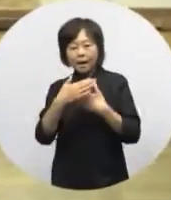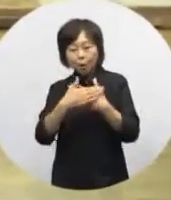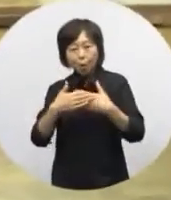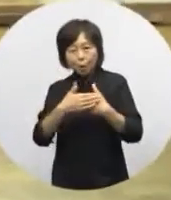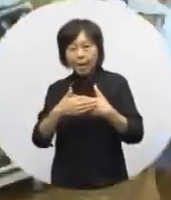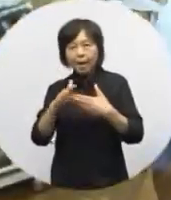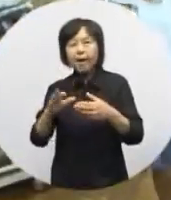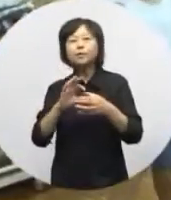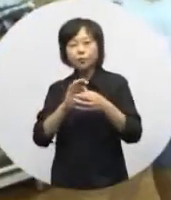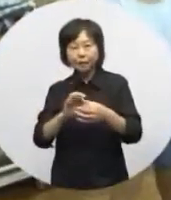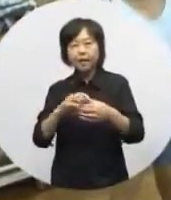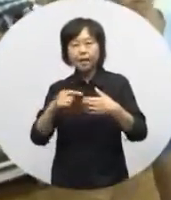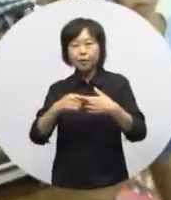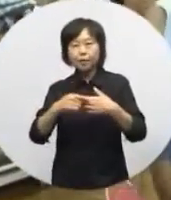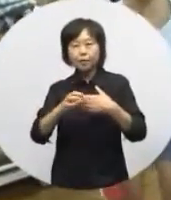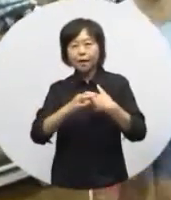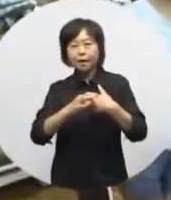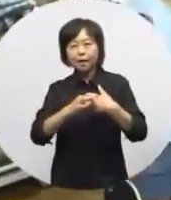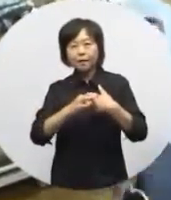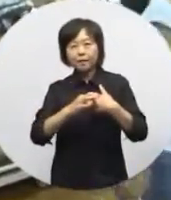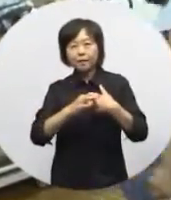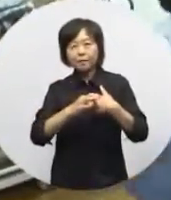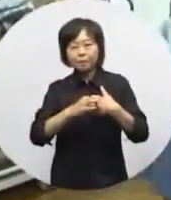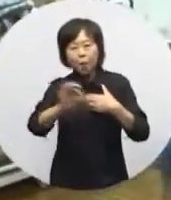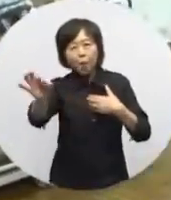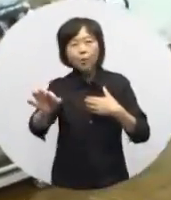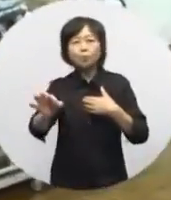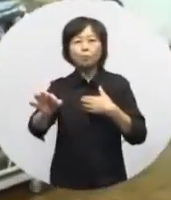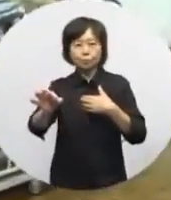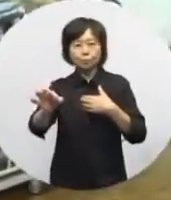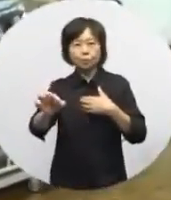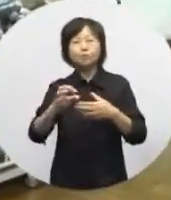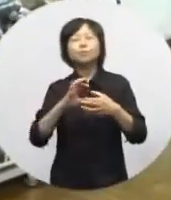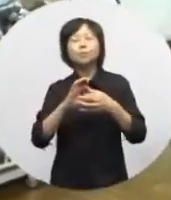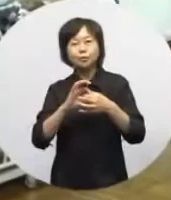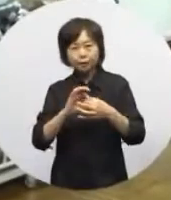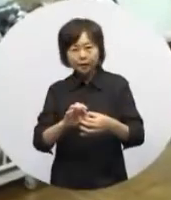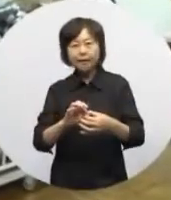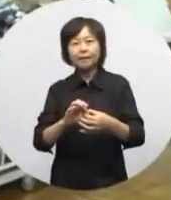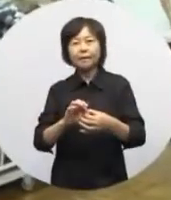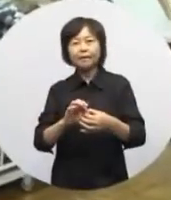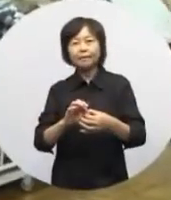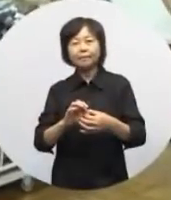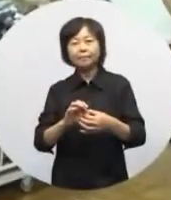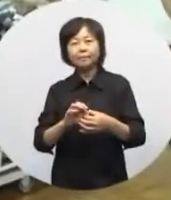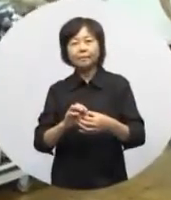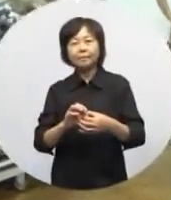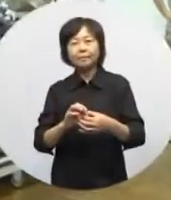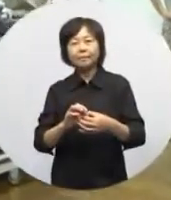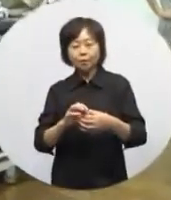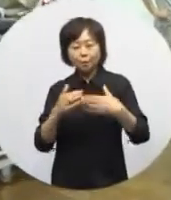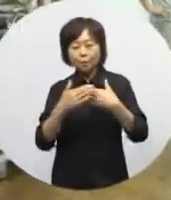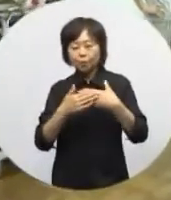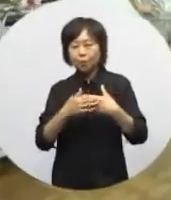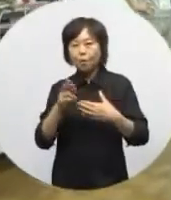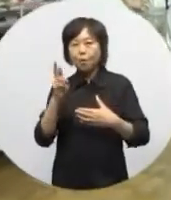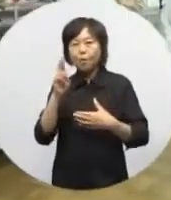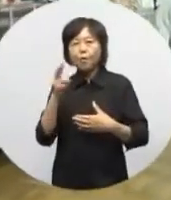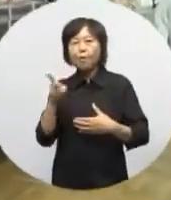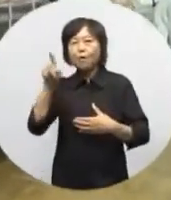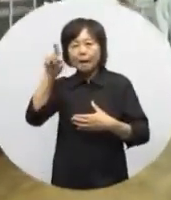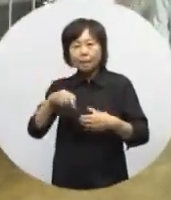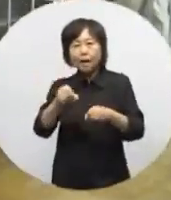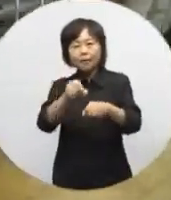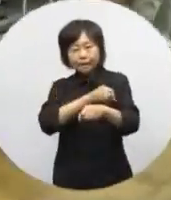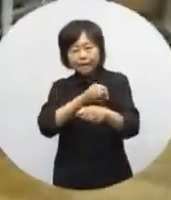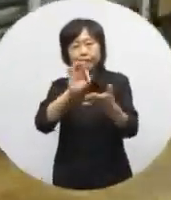これ飛ぶんです、普通にやるとパーンって飛んでっちゃうから、だからその ラバーの性質を利